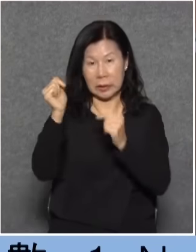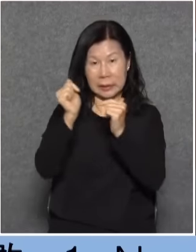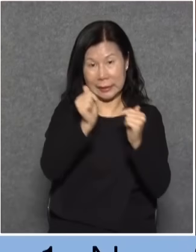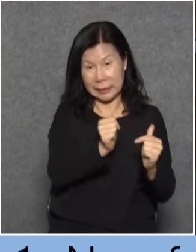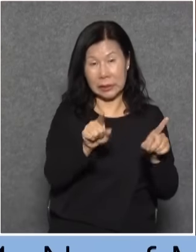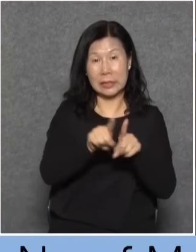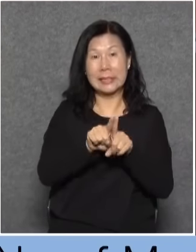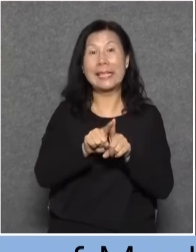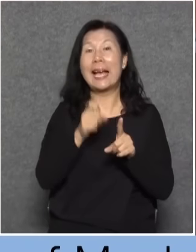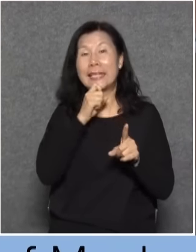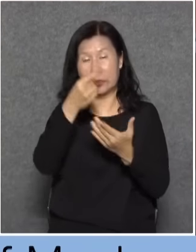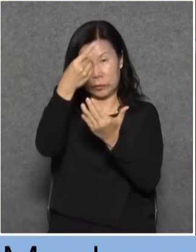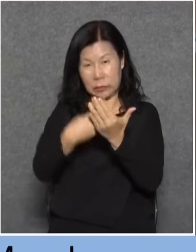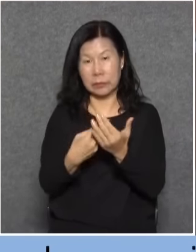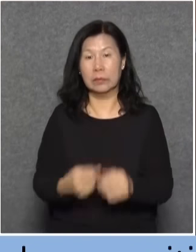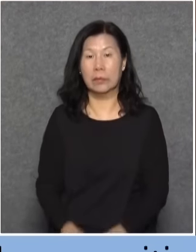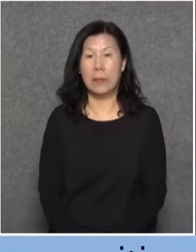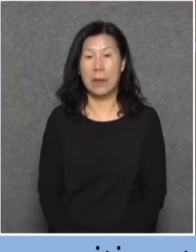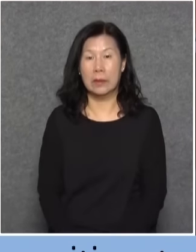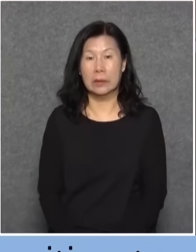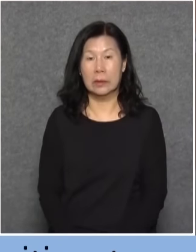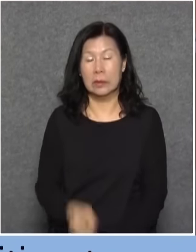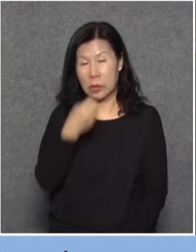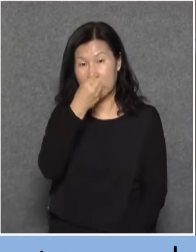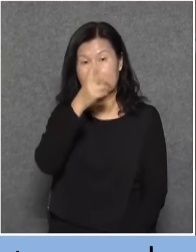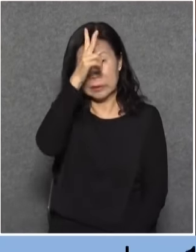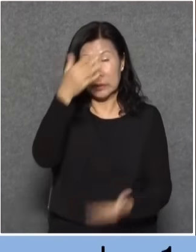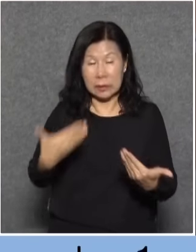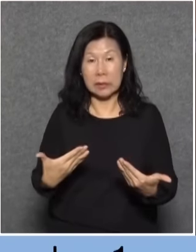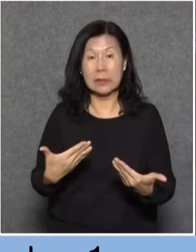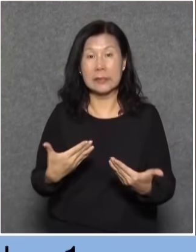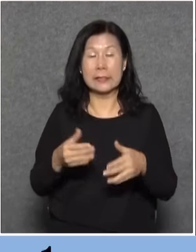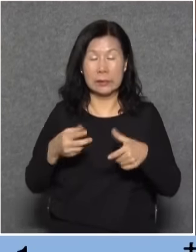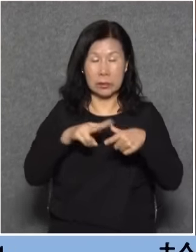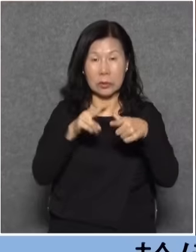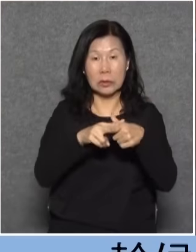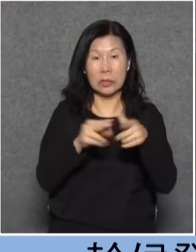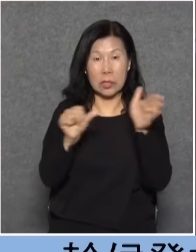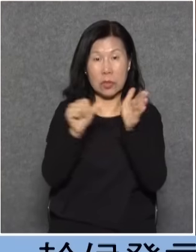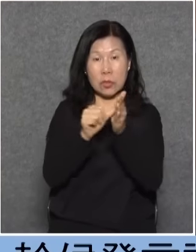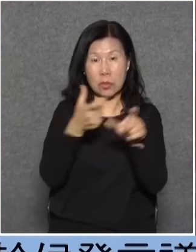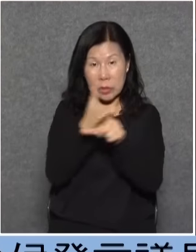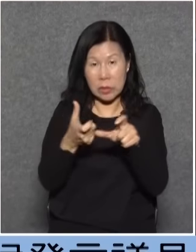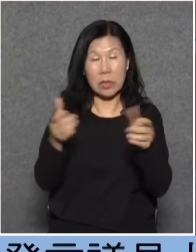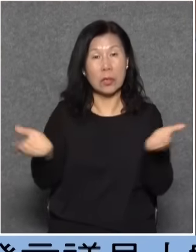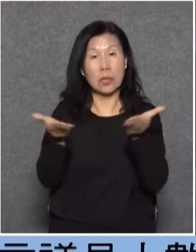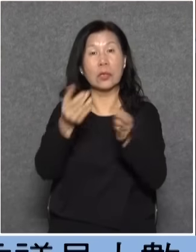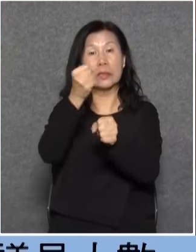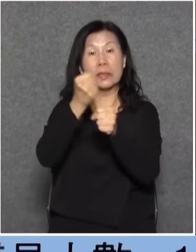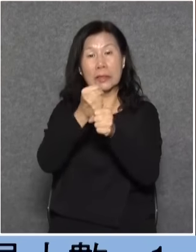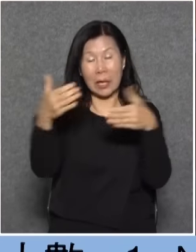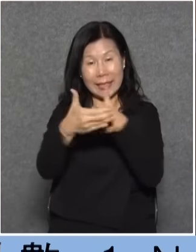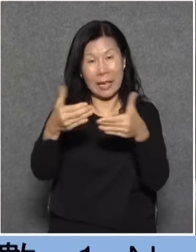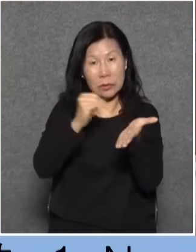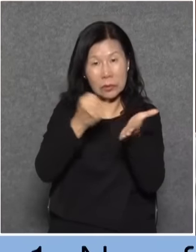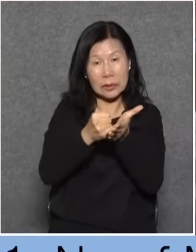的资本主义制度。特区政府近年陆续推出最低工资、鼓励就业、交通津贴、